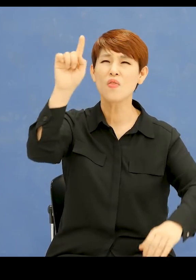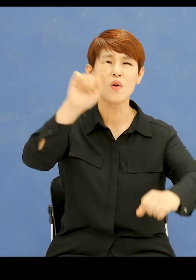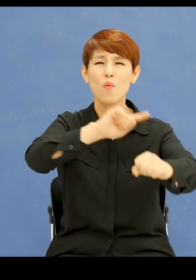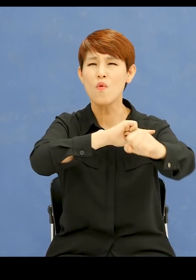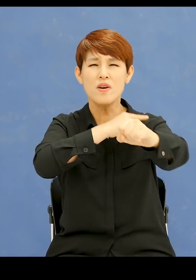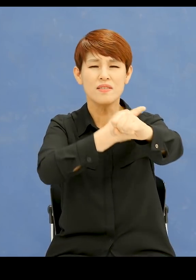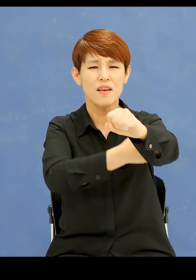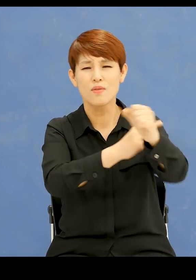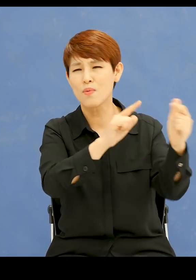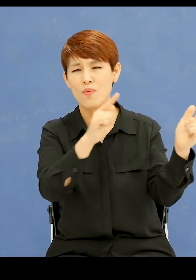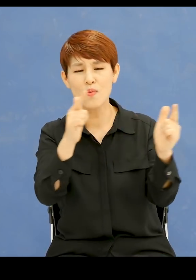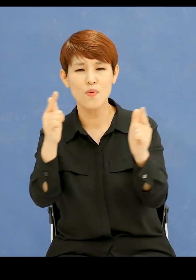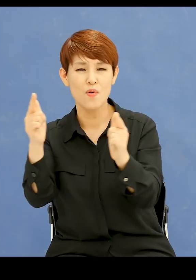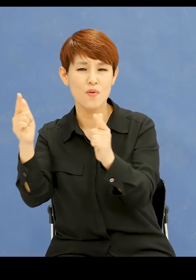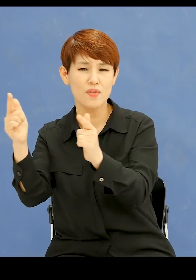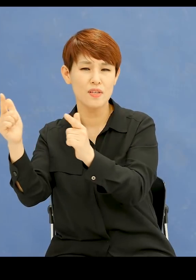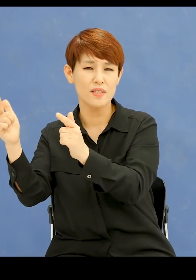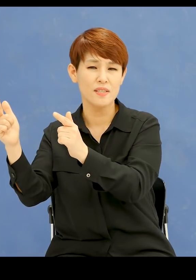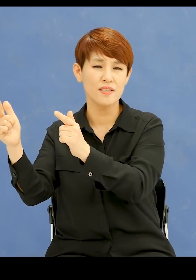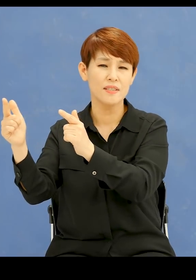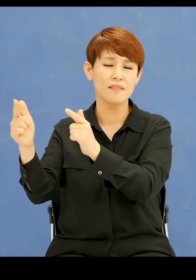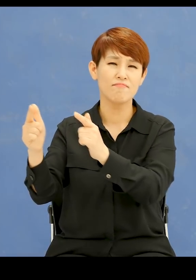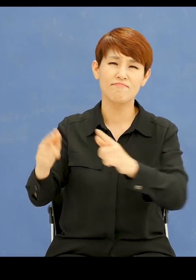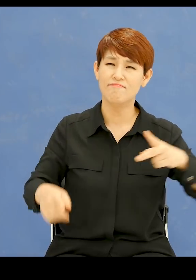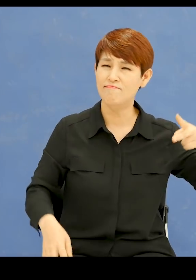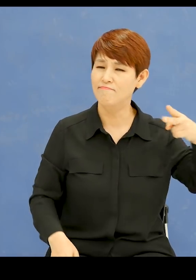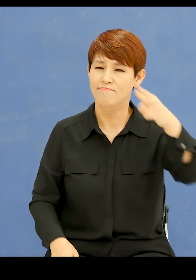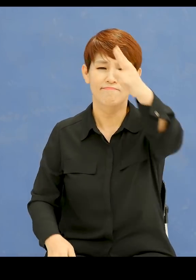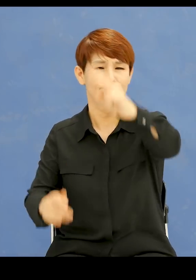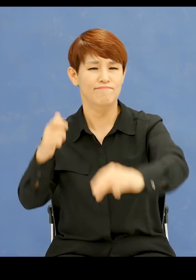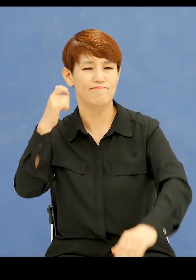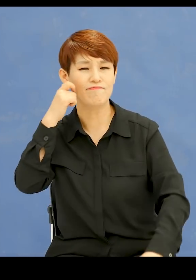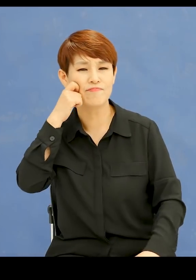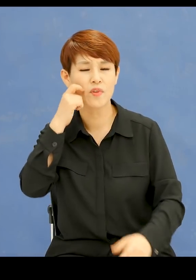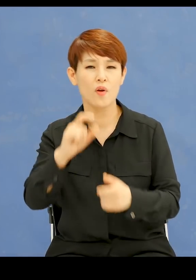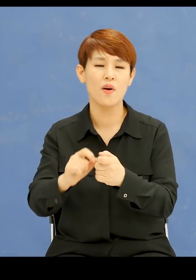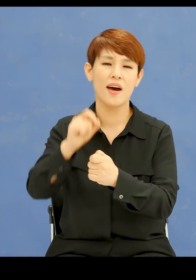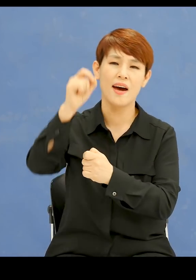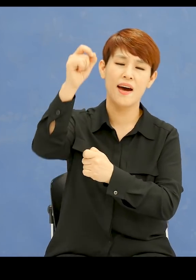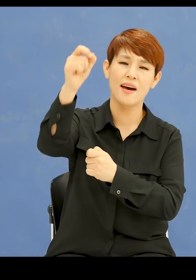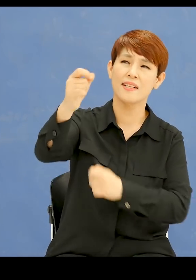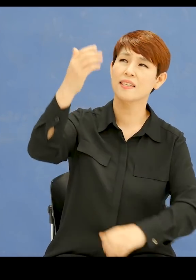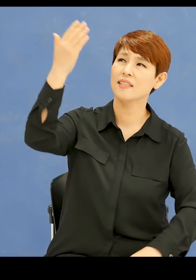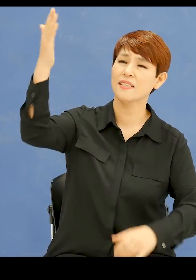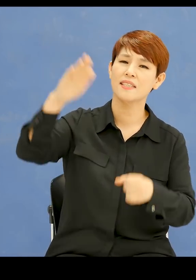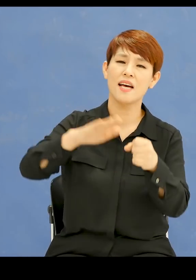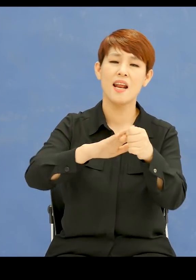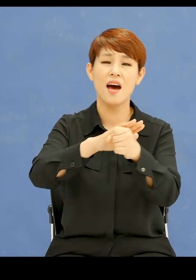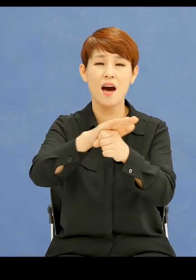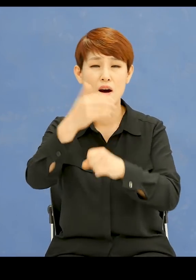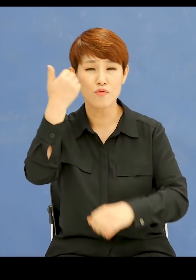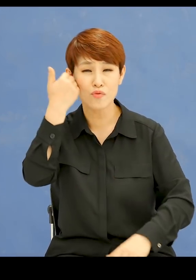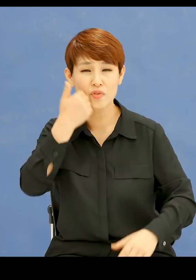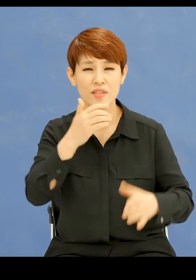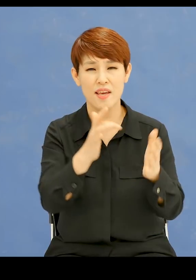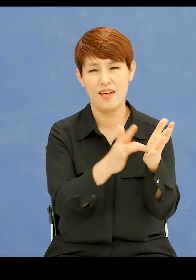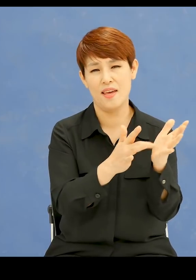하늘의 어떤 권세도 끊을 수 없는 영원한